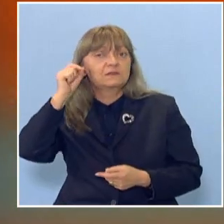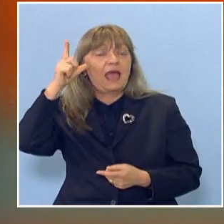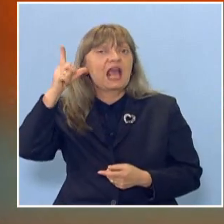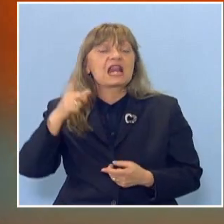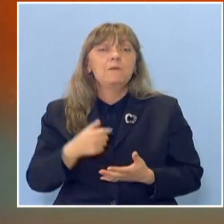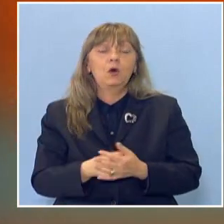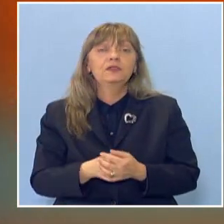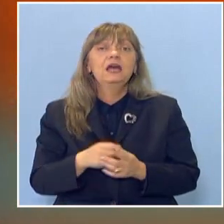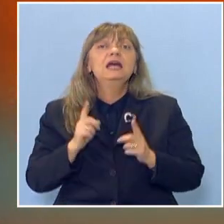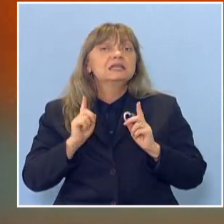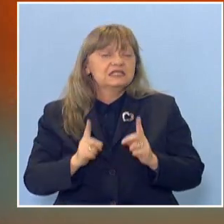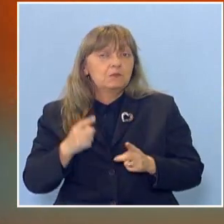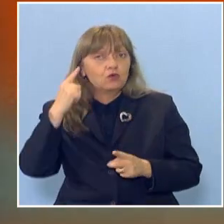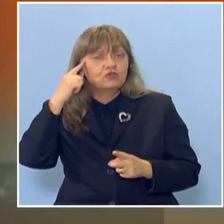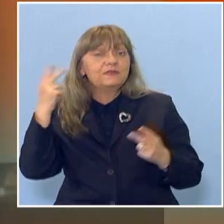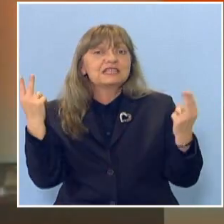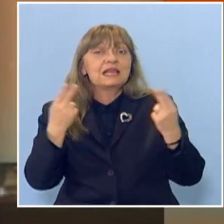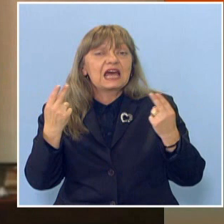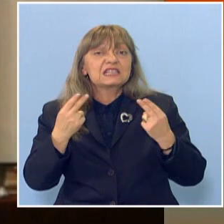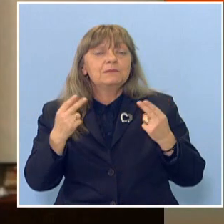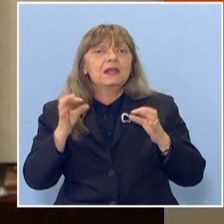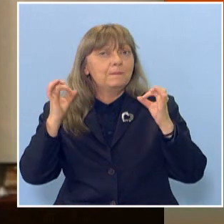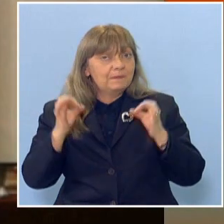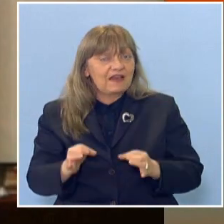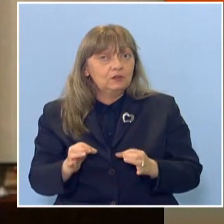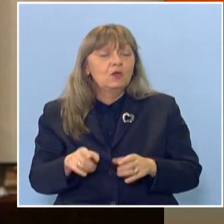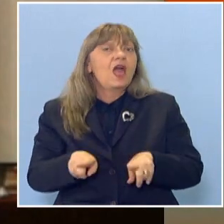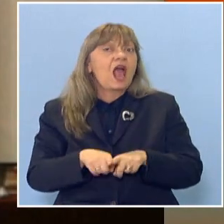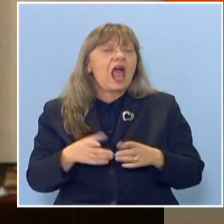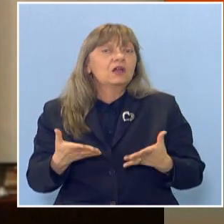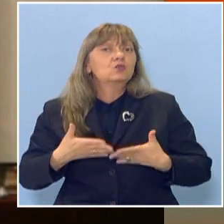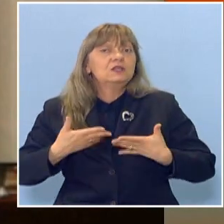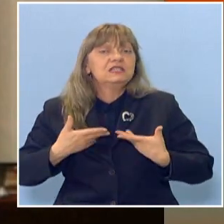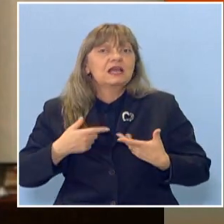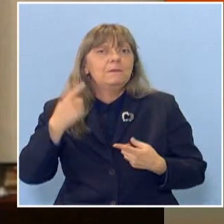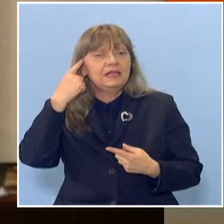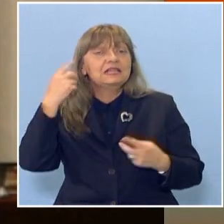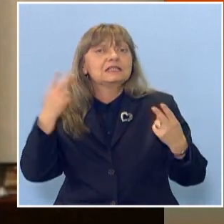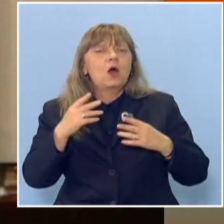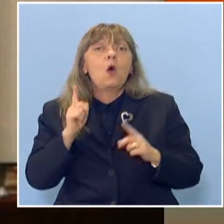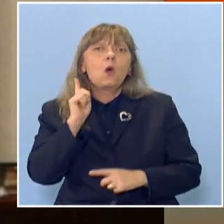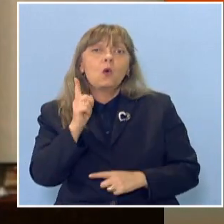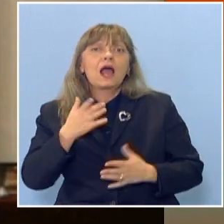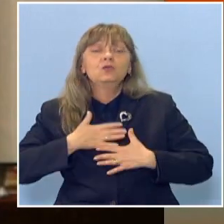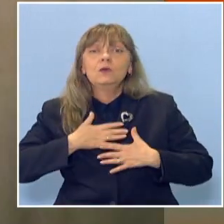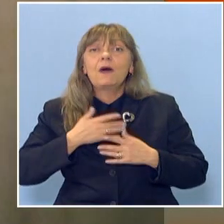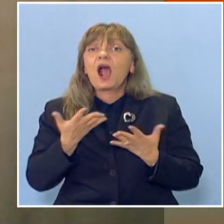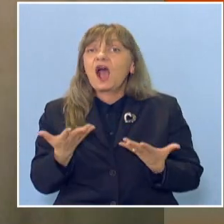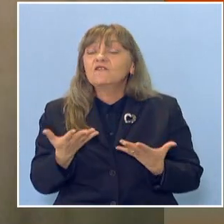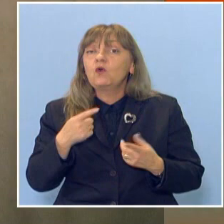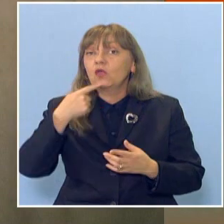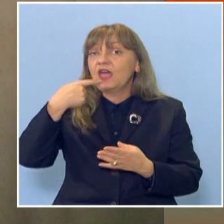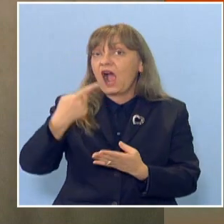бъдем разбрани правилно и както искаме да бъдем разбрани. Когато имаме какво да кажем, мисля, че трябва да го